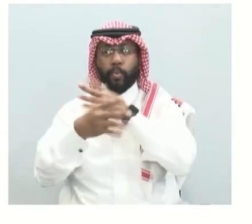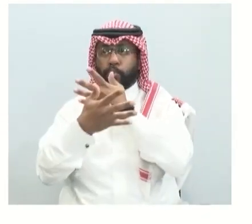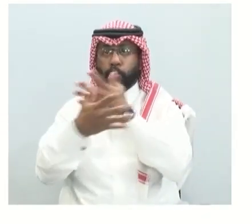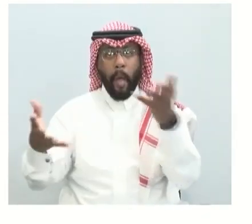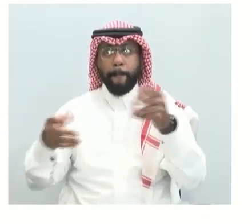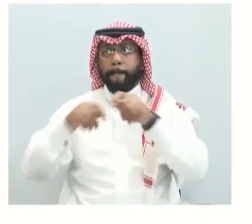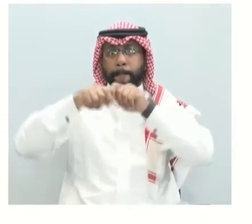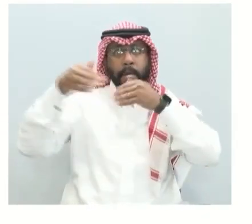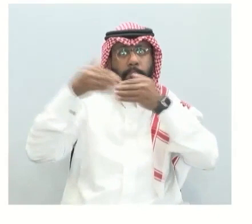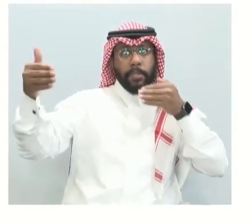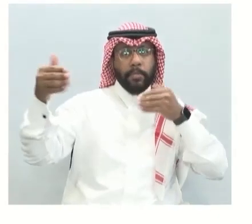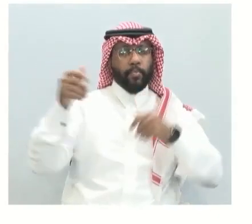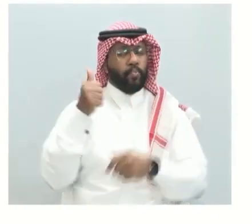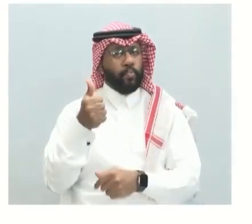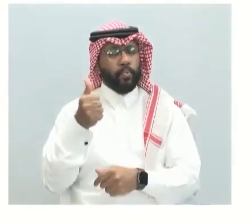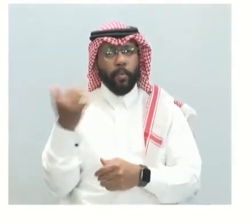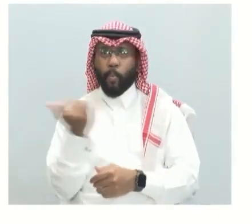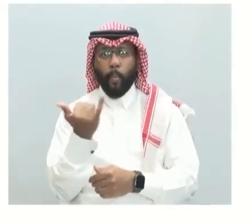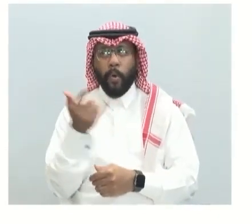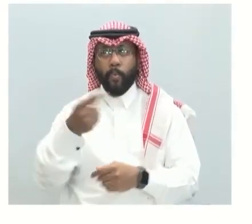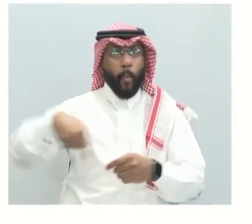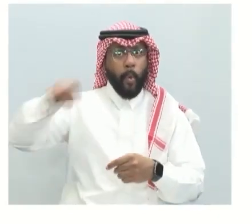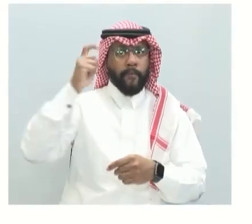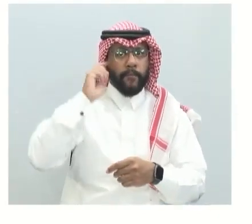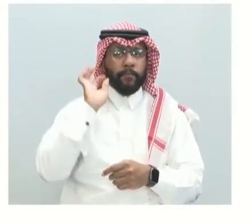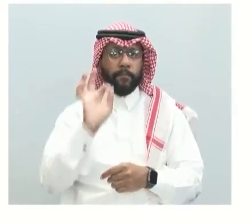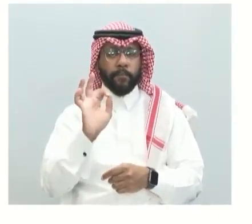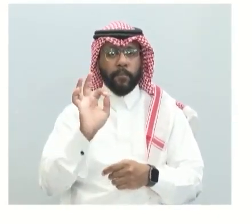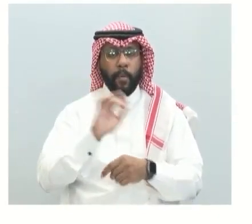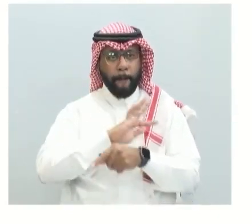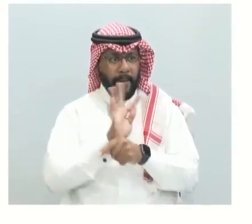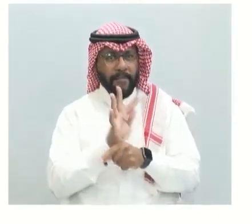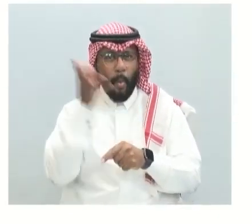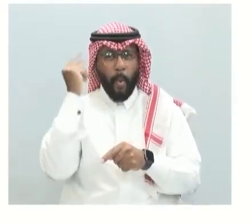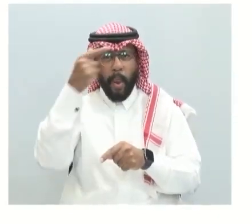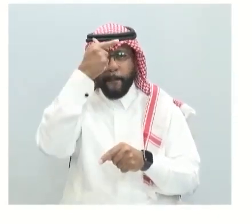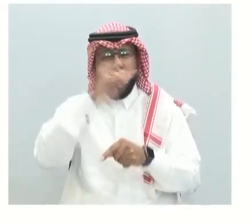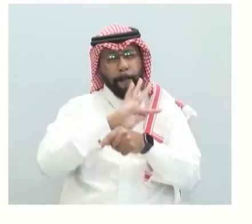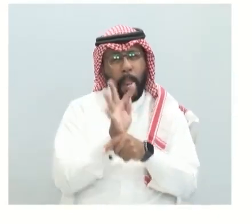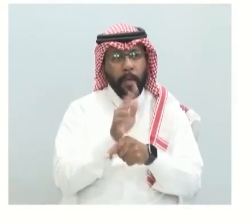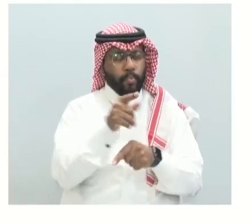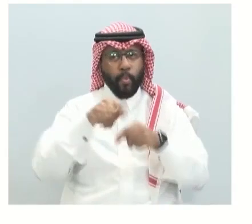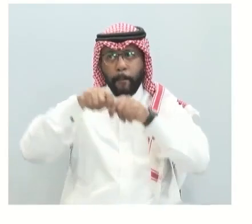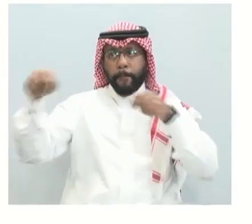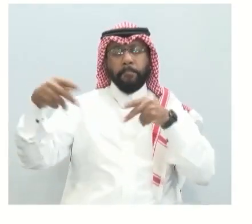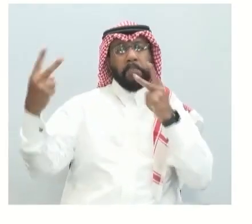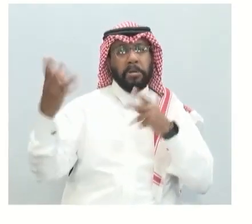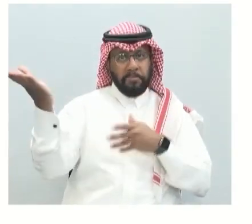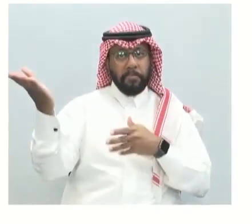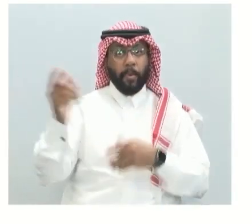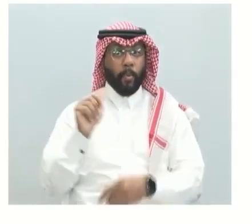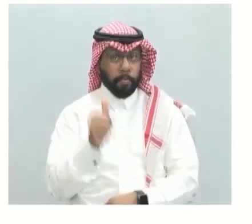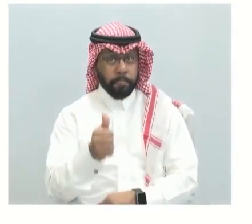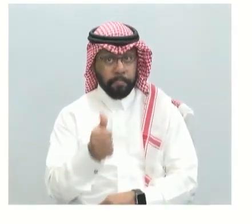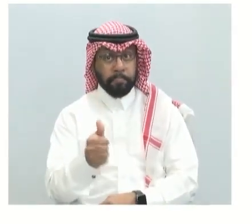مايكروسوفت تيمز يعتبر من اهلها من اشهر البرامج التي قدمنا او تم تقديم الدروس الافتراضيه ما هي ميزات